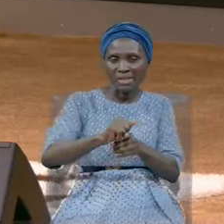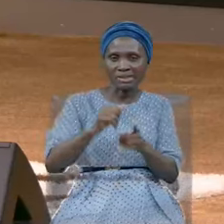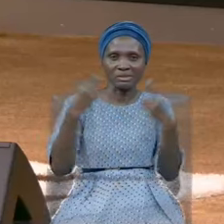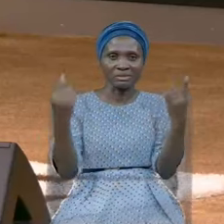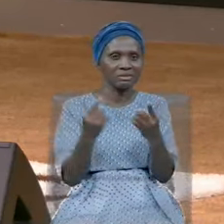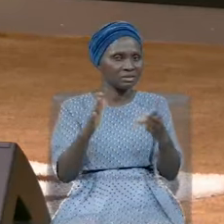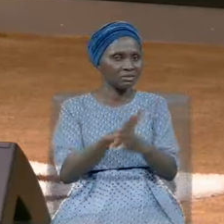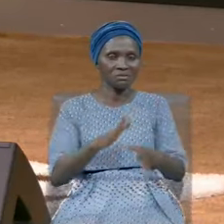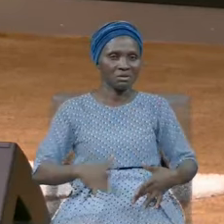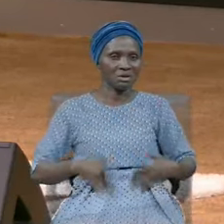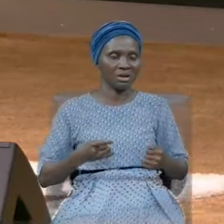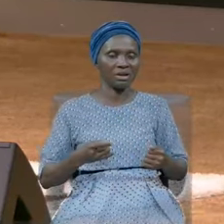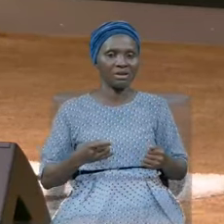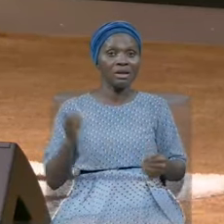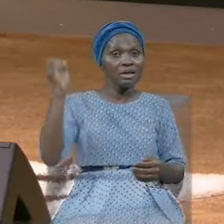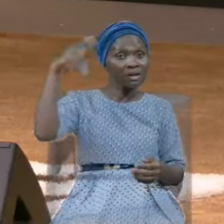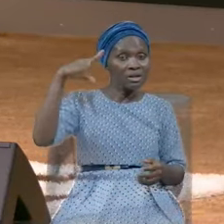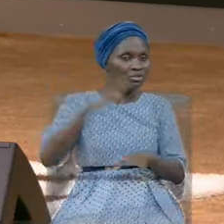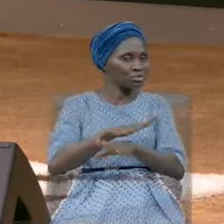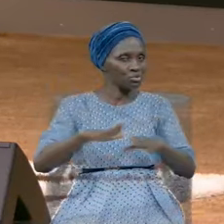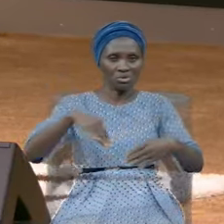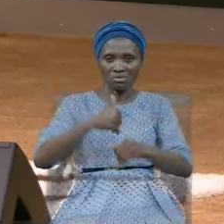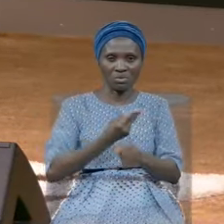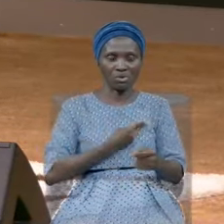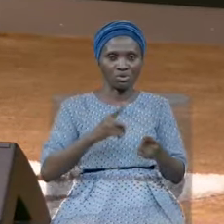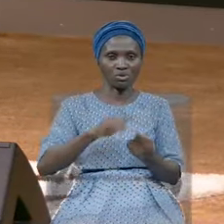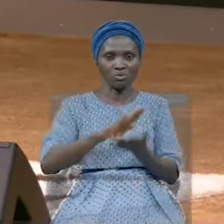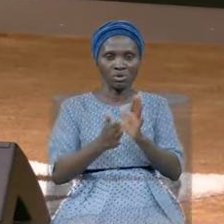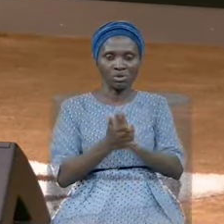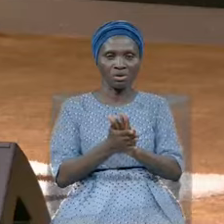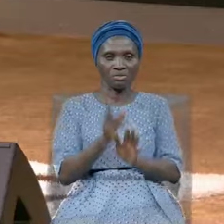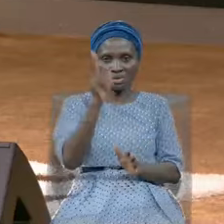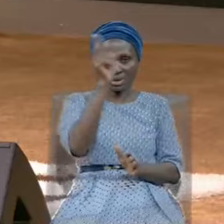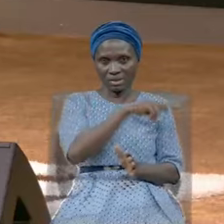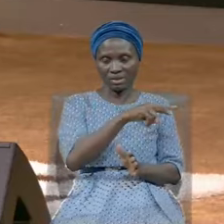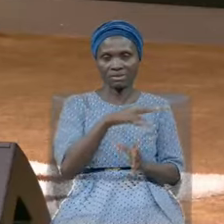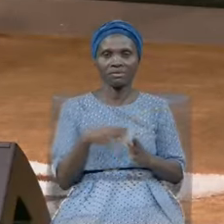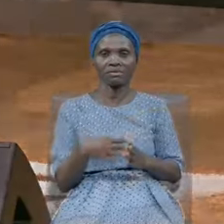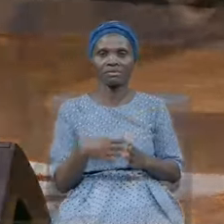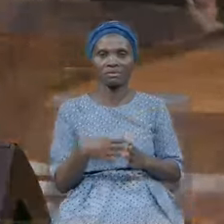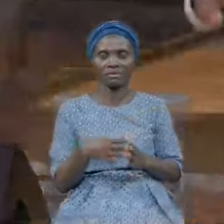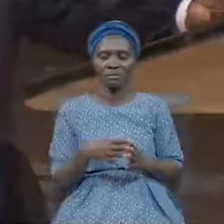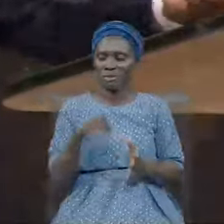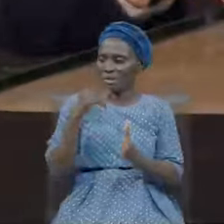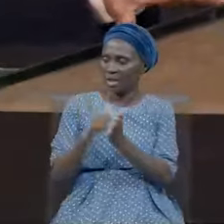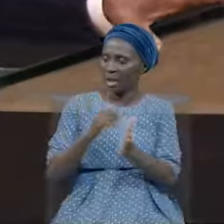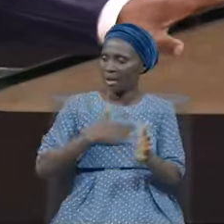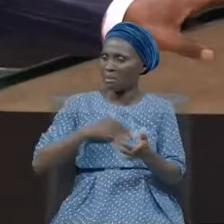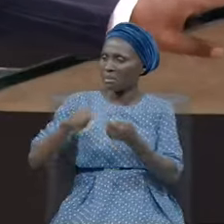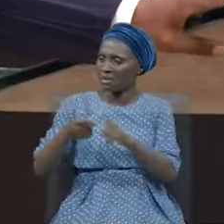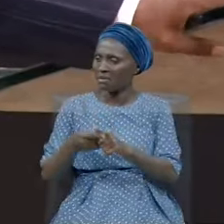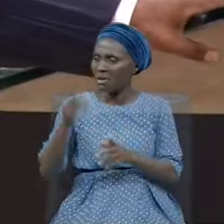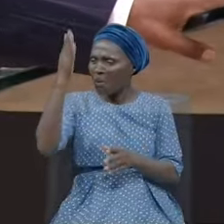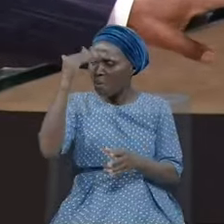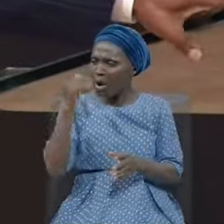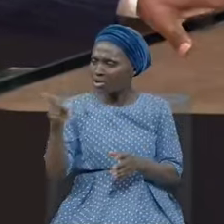vie d'imprudence. La grâce ne nous rend pas imprudents. Je dis, mon ami, mais pourquoi tu fais cela?